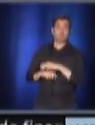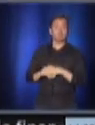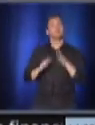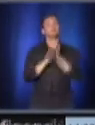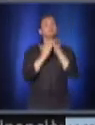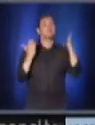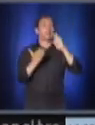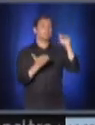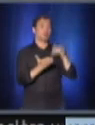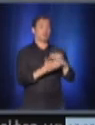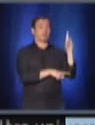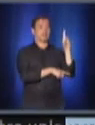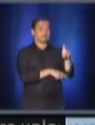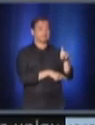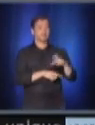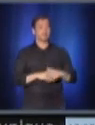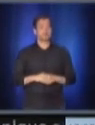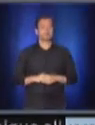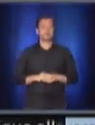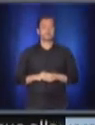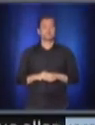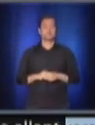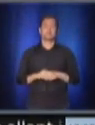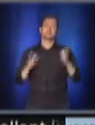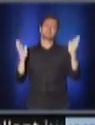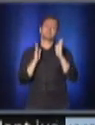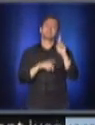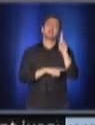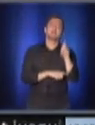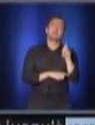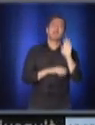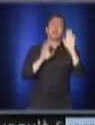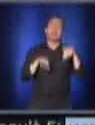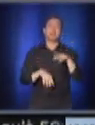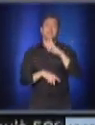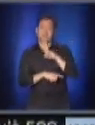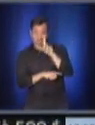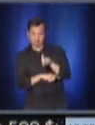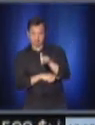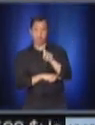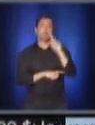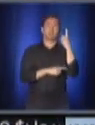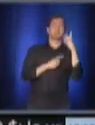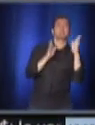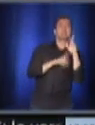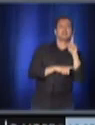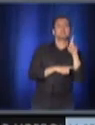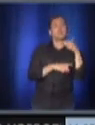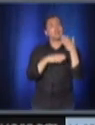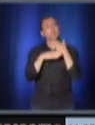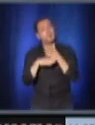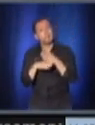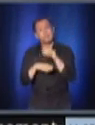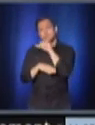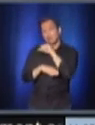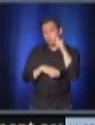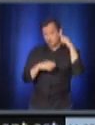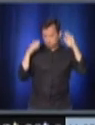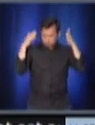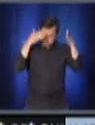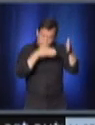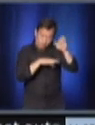Bonjour. Une petite question rapide avant ma vraie question. Tout ce que vous êtes en train de préparer, là, est-ce que ça concerne seulement les bars ou vous pourriez